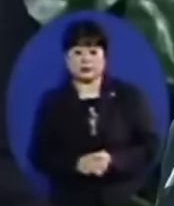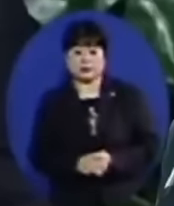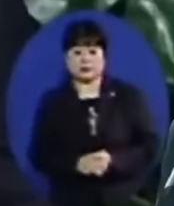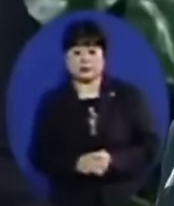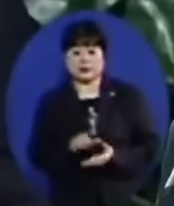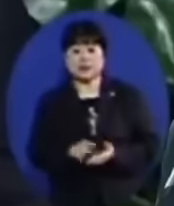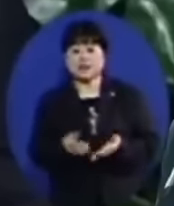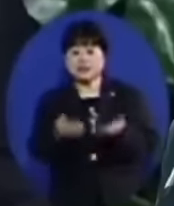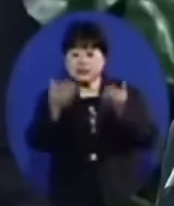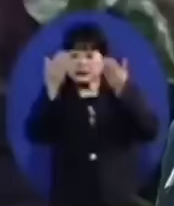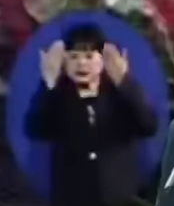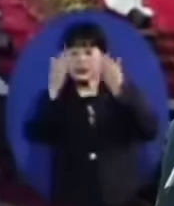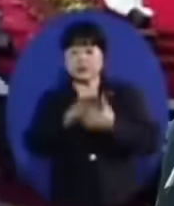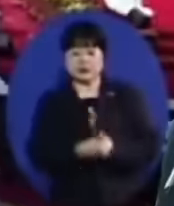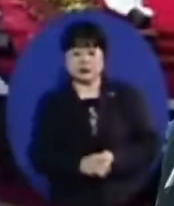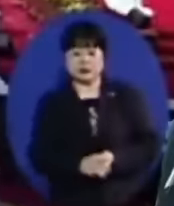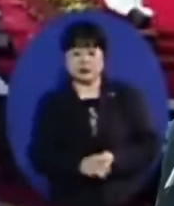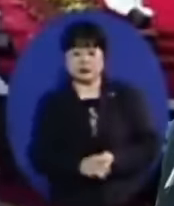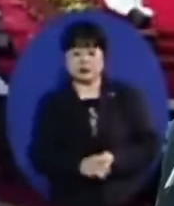날이 갈수록